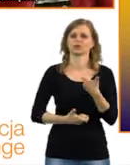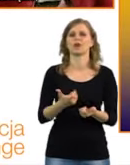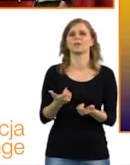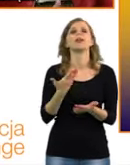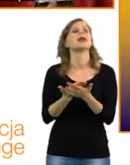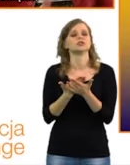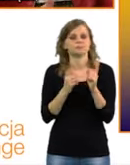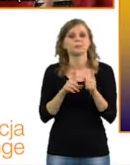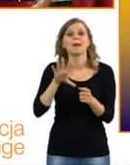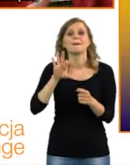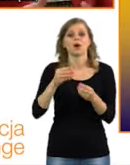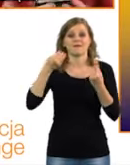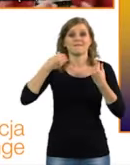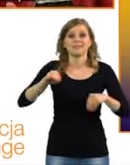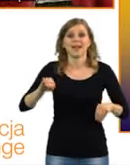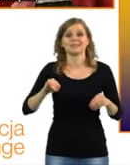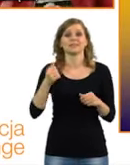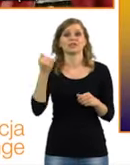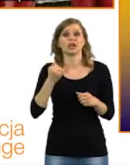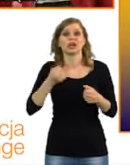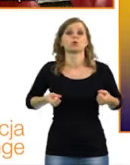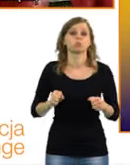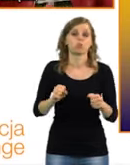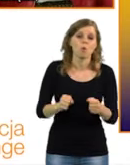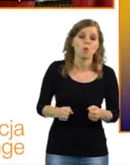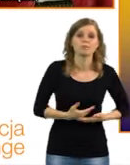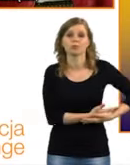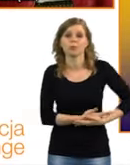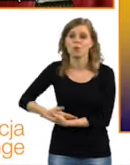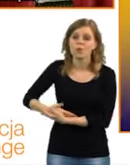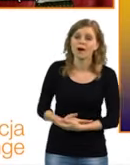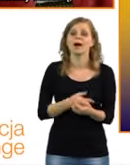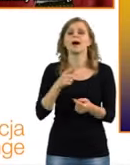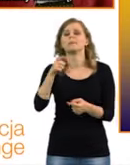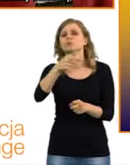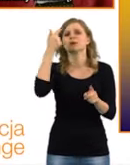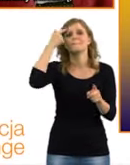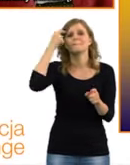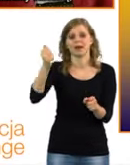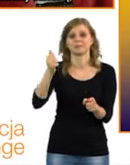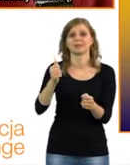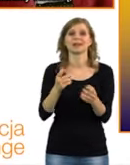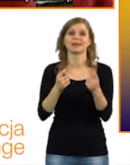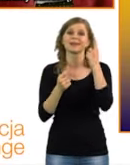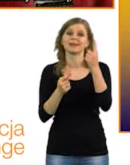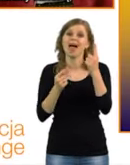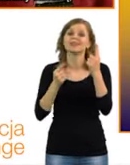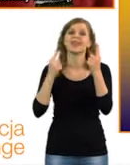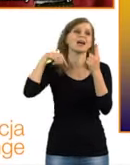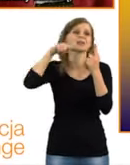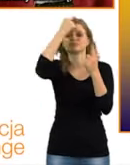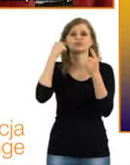dziecka. Dlaczego? Dlatego, że im więcej dziecko się buja. Proszę pamiętać, że jeżeli mamy jeden